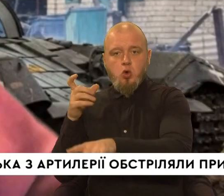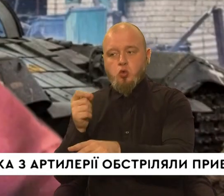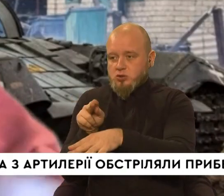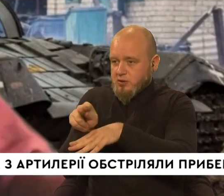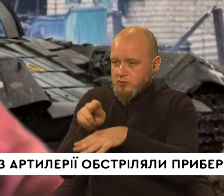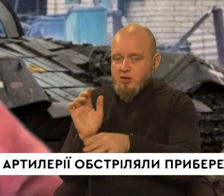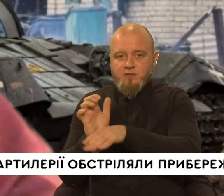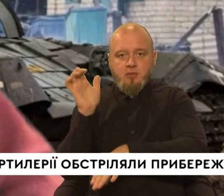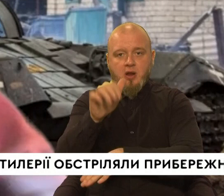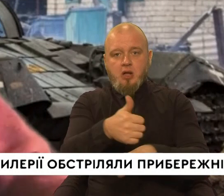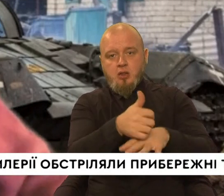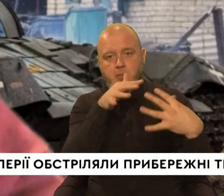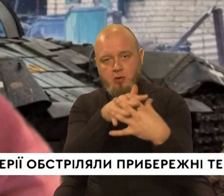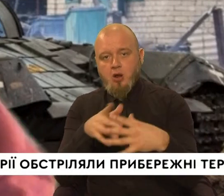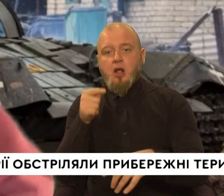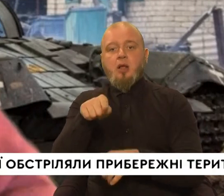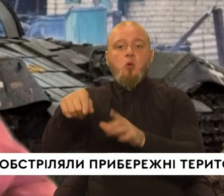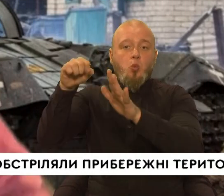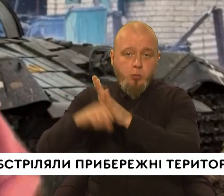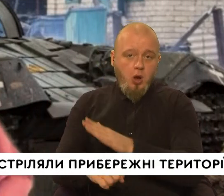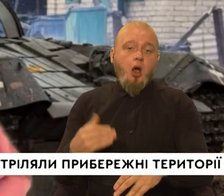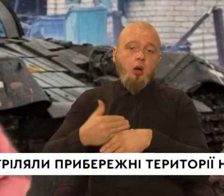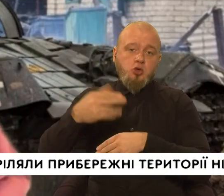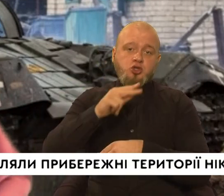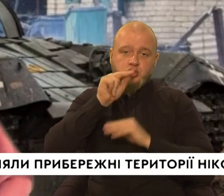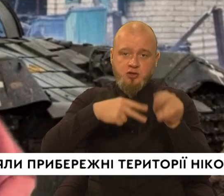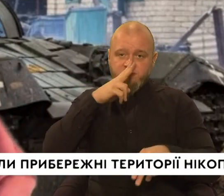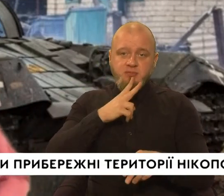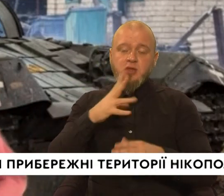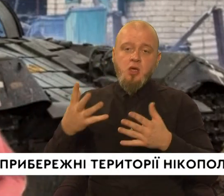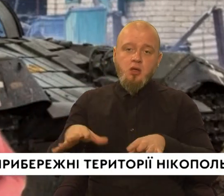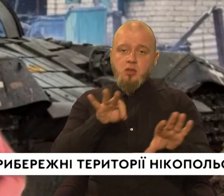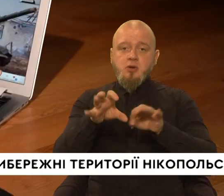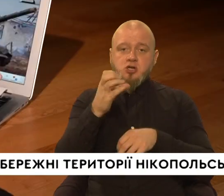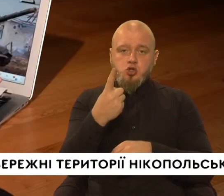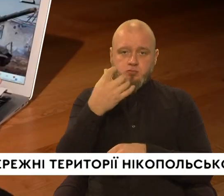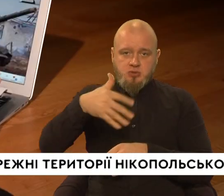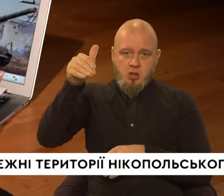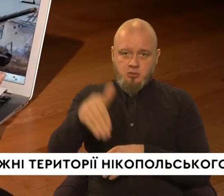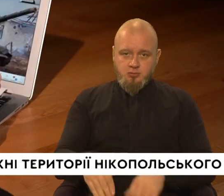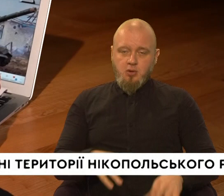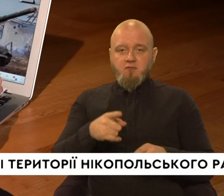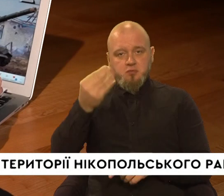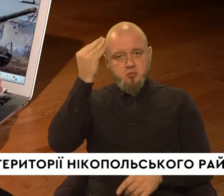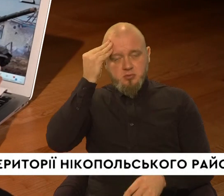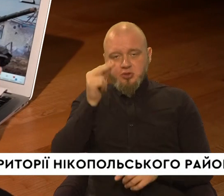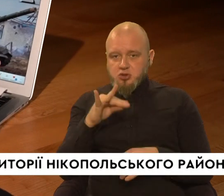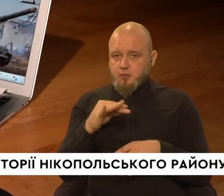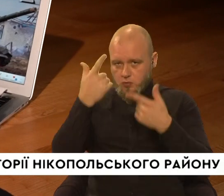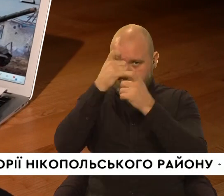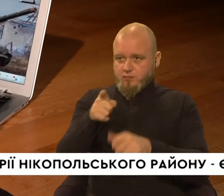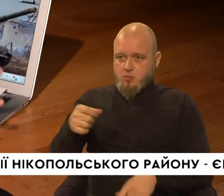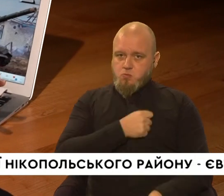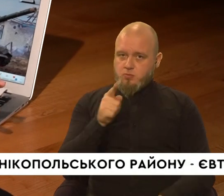навчити, відправити на передову, там їх уб'ють, а потім через 2 місяці набрати ще 150 тисяч. Як ви думаєте, чи оголосять